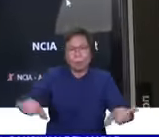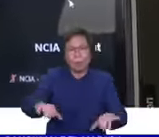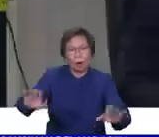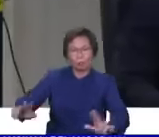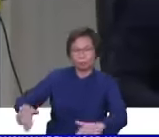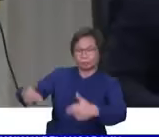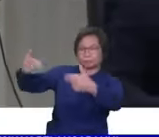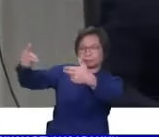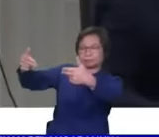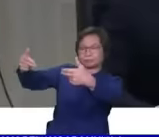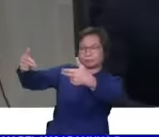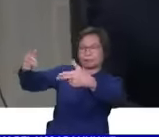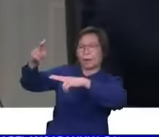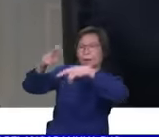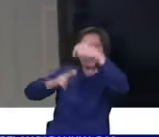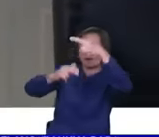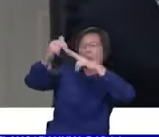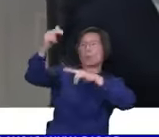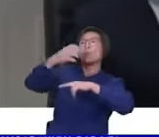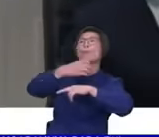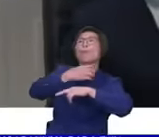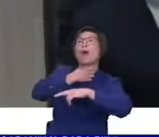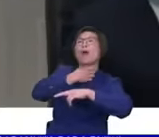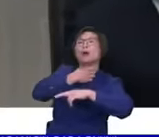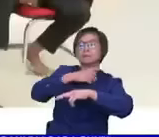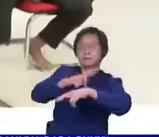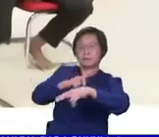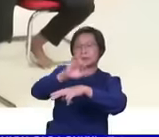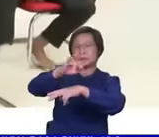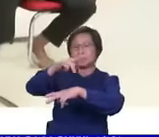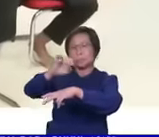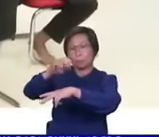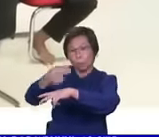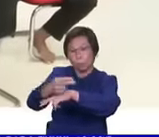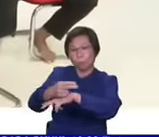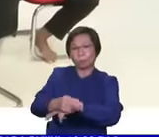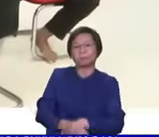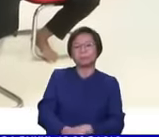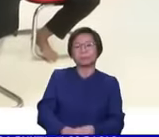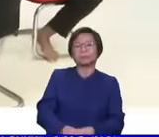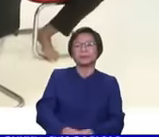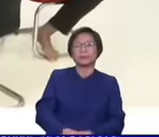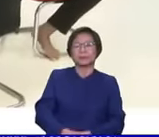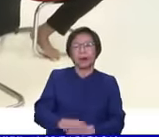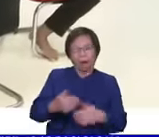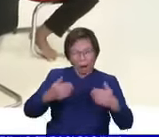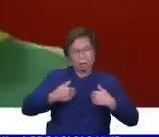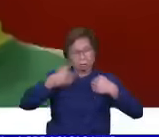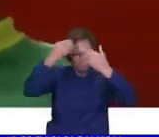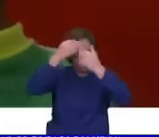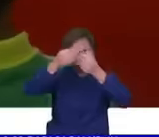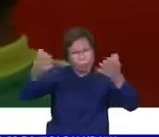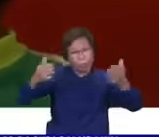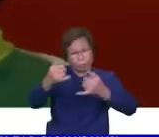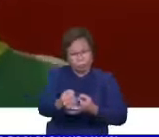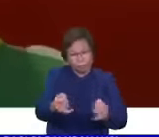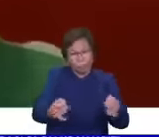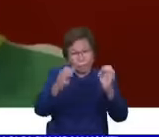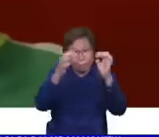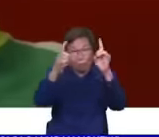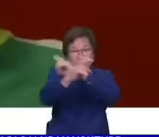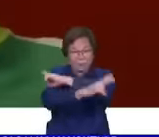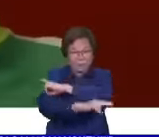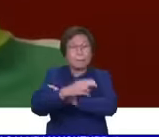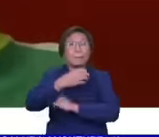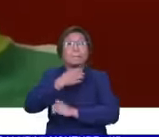dijalankan secara Maya di bangunan perak Darul ridzuan di Ipoh dalam perkembangan berkaitan beliau turut memaklumkan jabatan